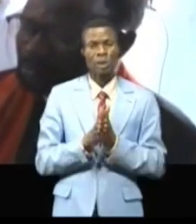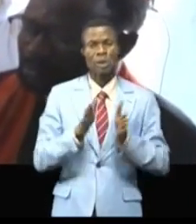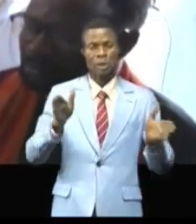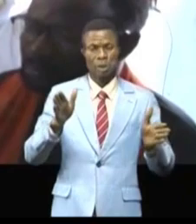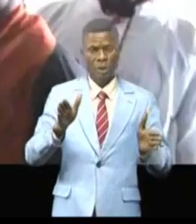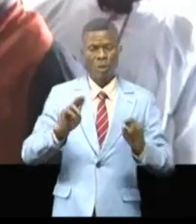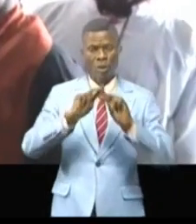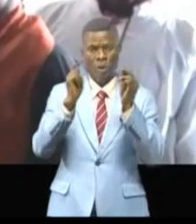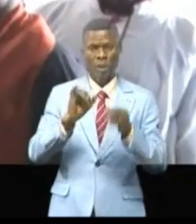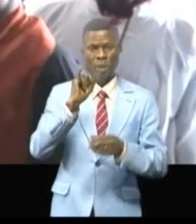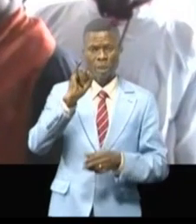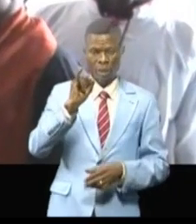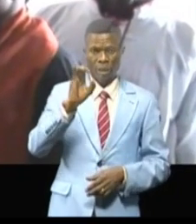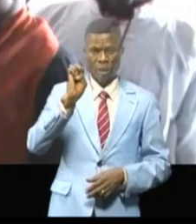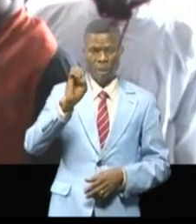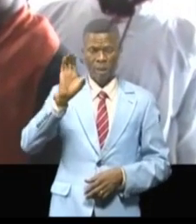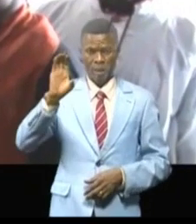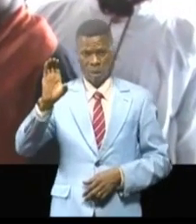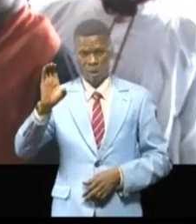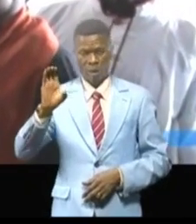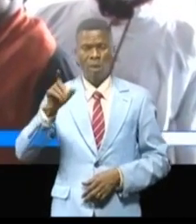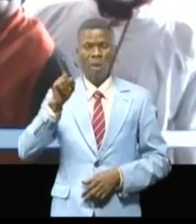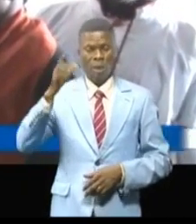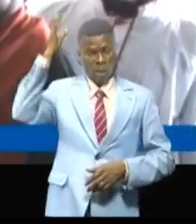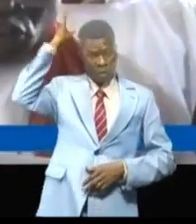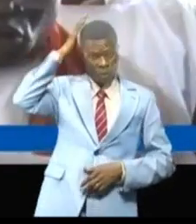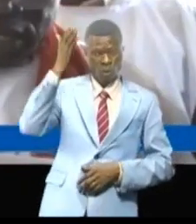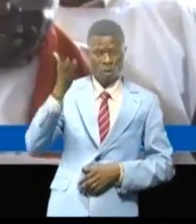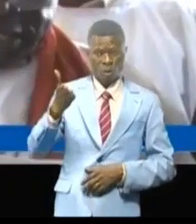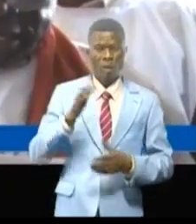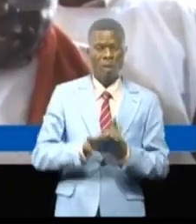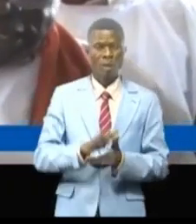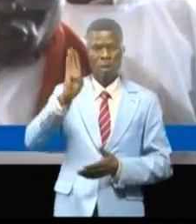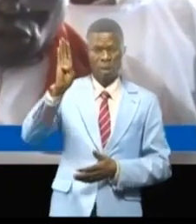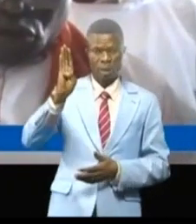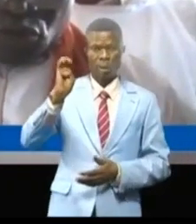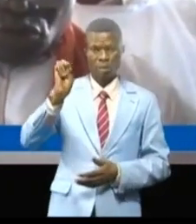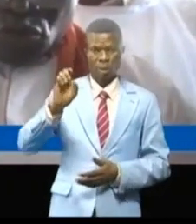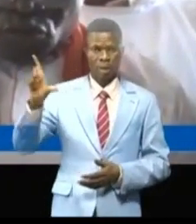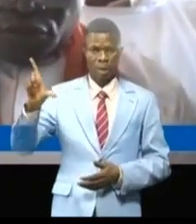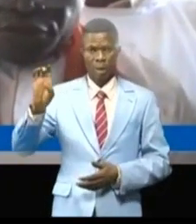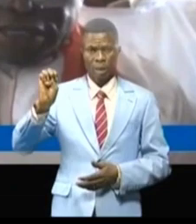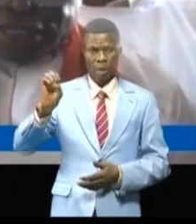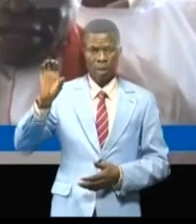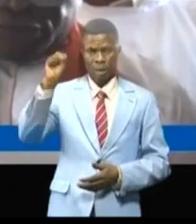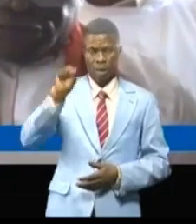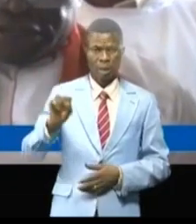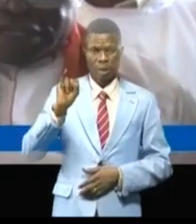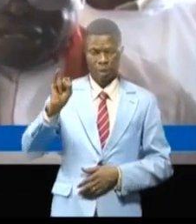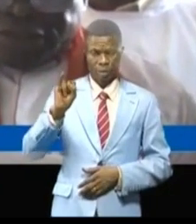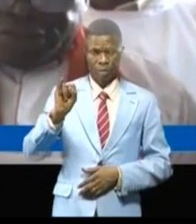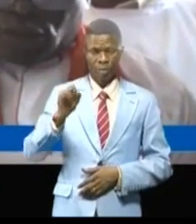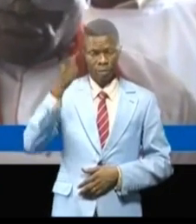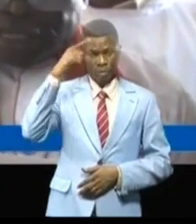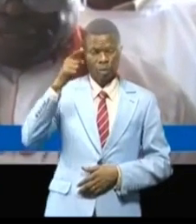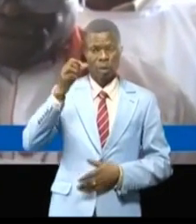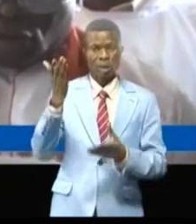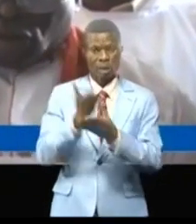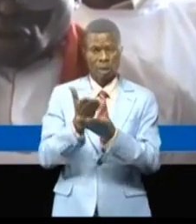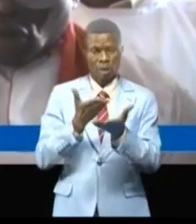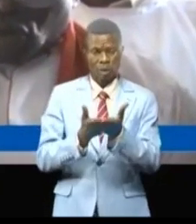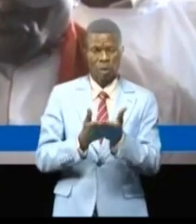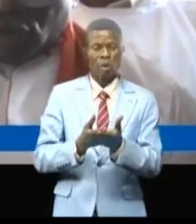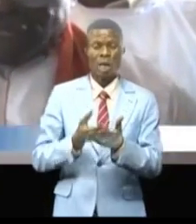de l'EIC, Mgr Jules Bélessi. Faisons la déclaration suivante en vue de lever tout